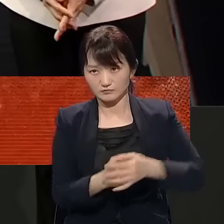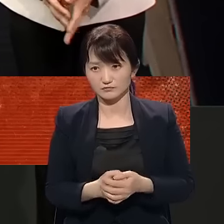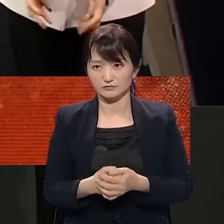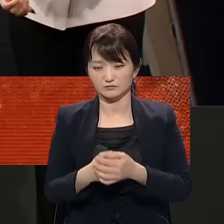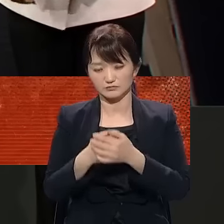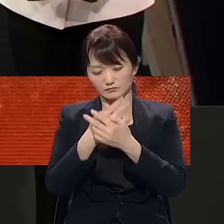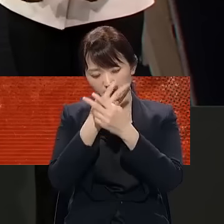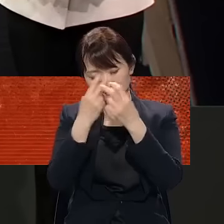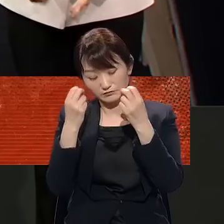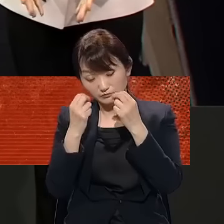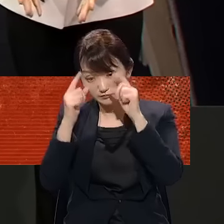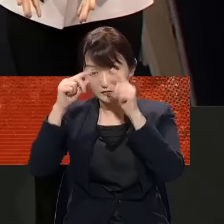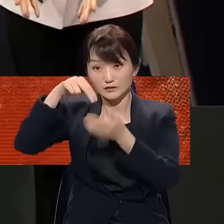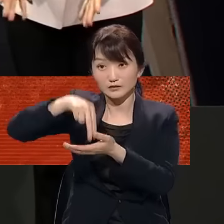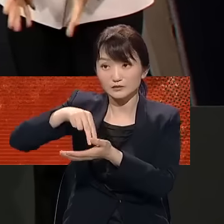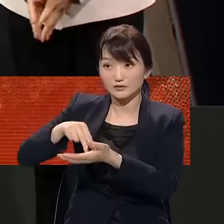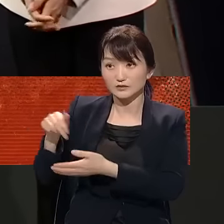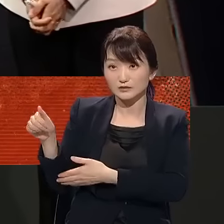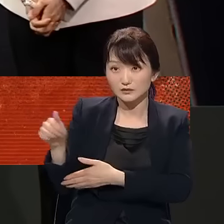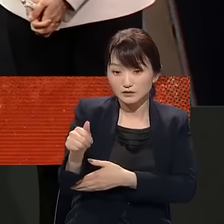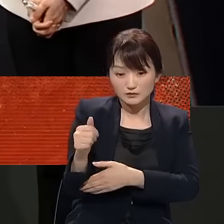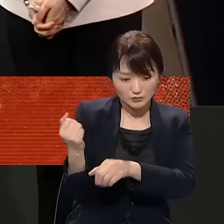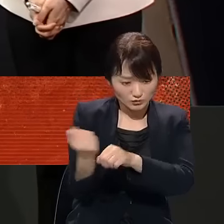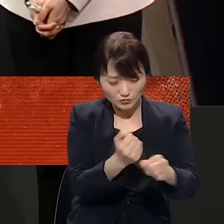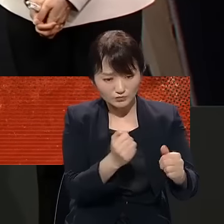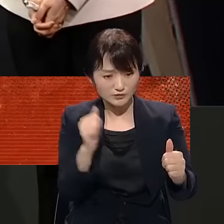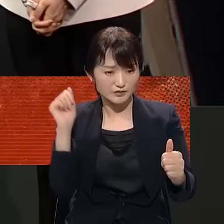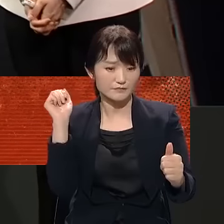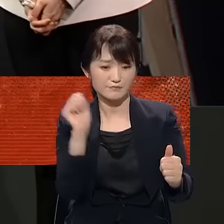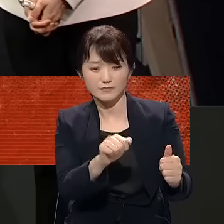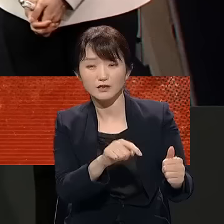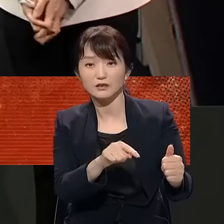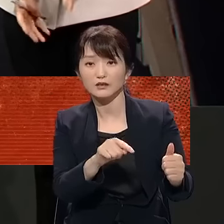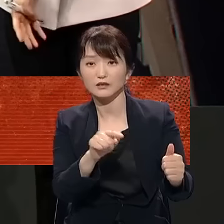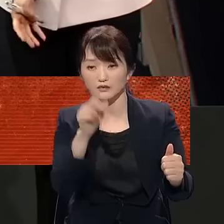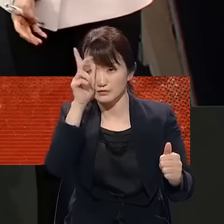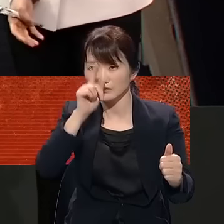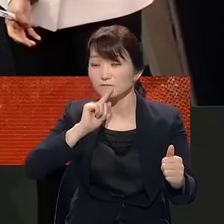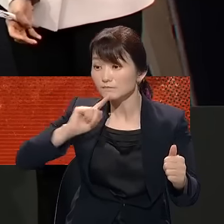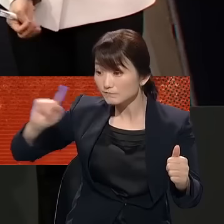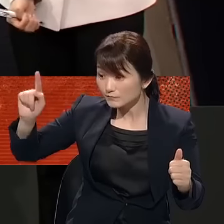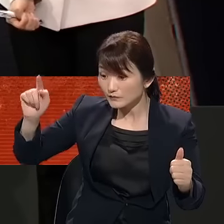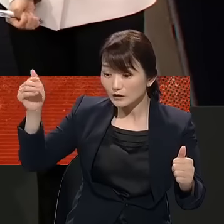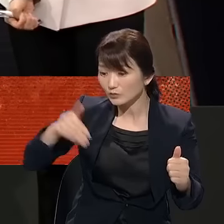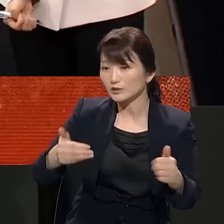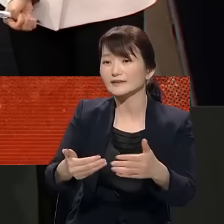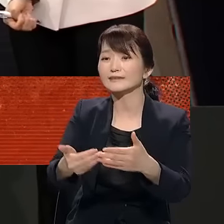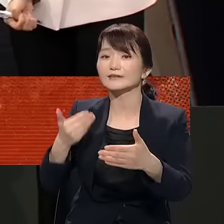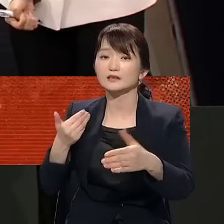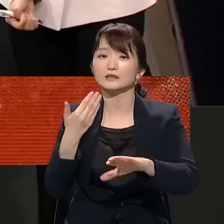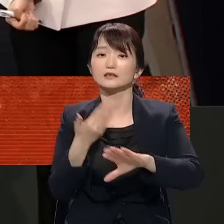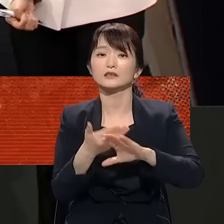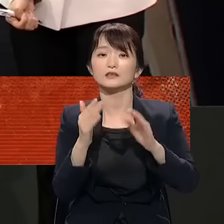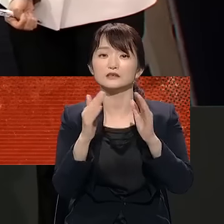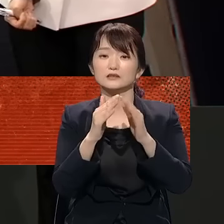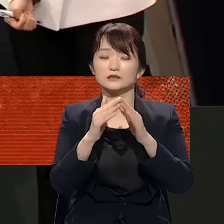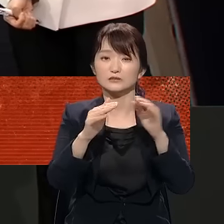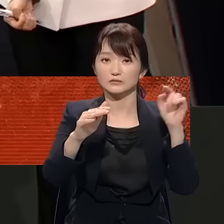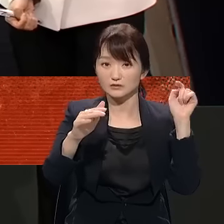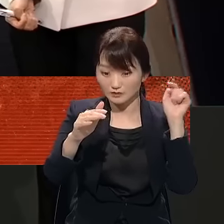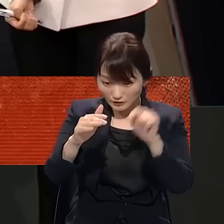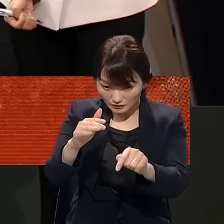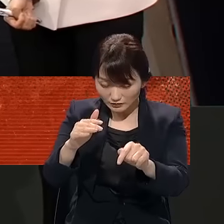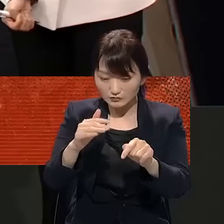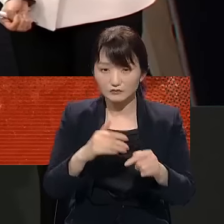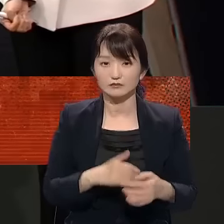나오자 난동을 부리던이 남성 그대로 달아났는데 신고받은 경찰이 채 도착하기도 전 또 다른 가정집으로 쓱